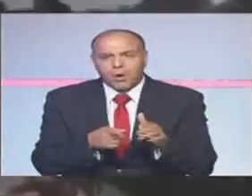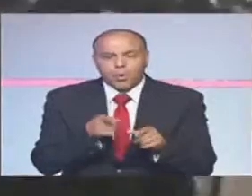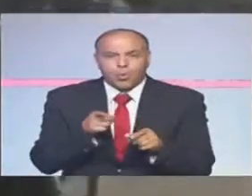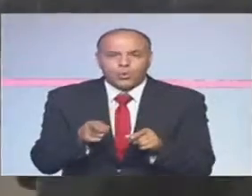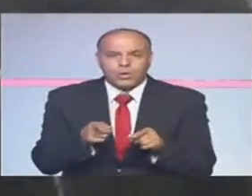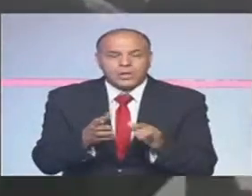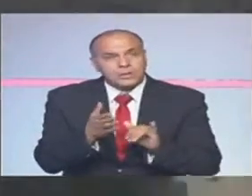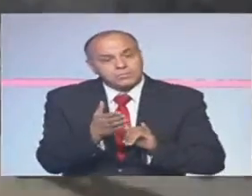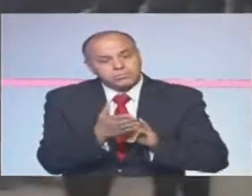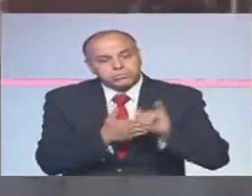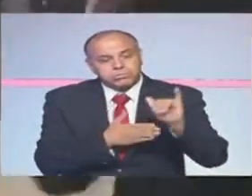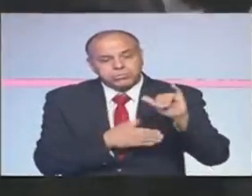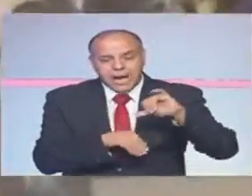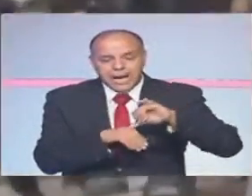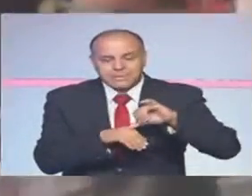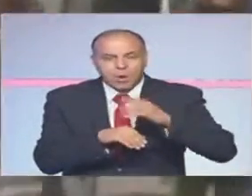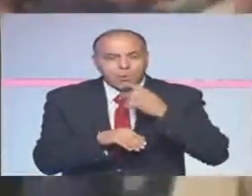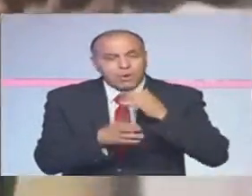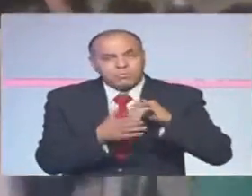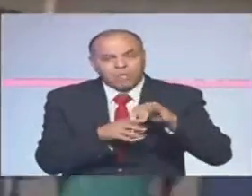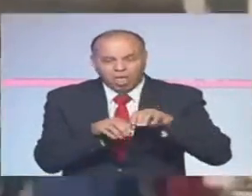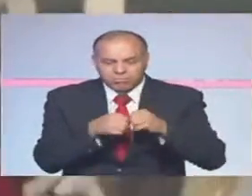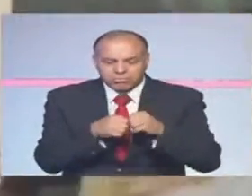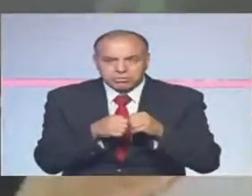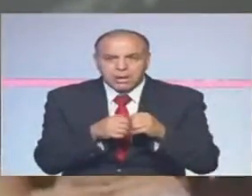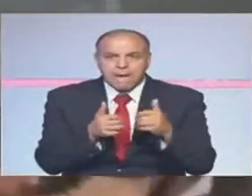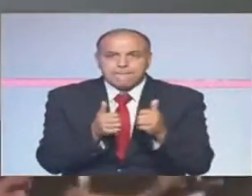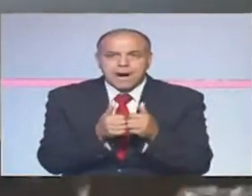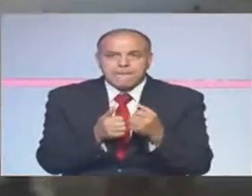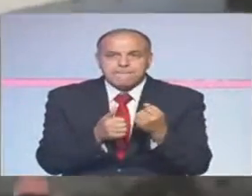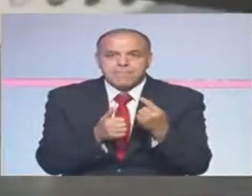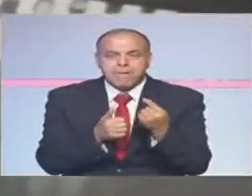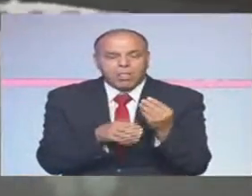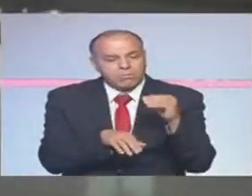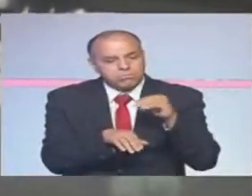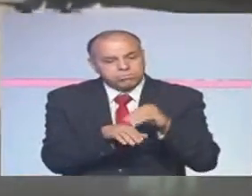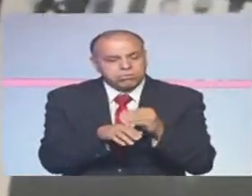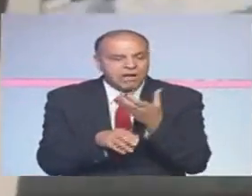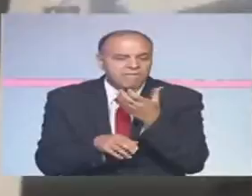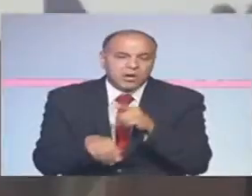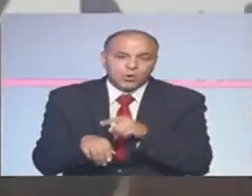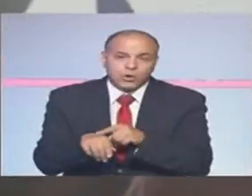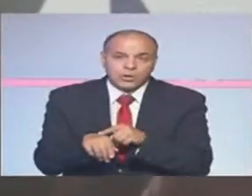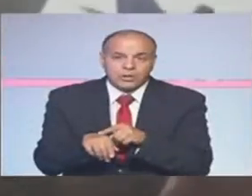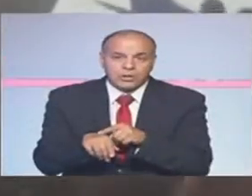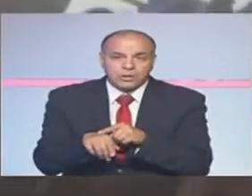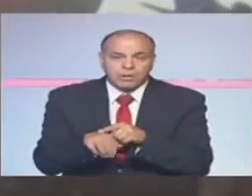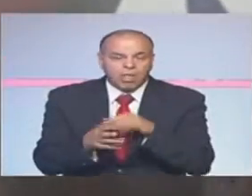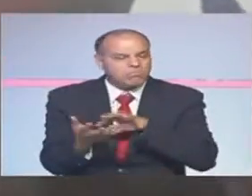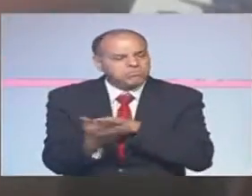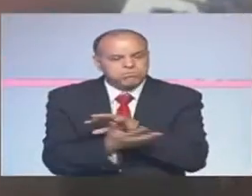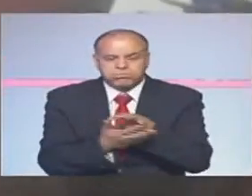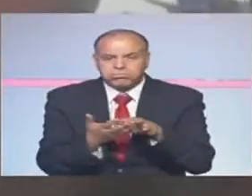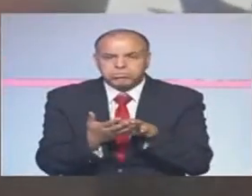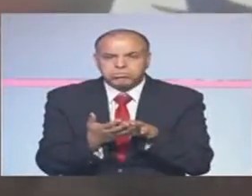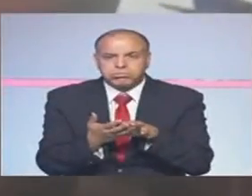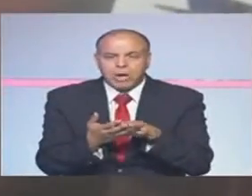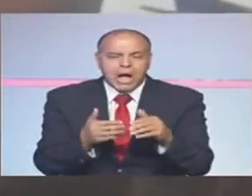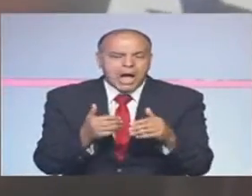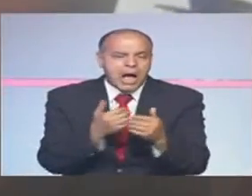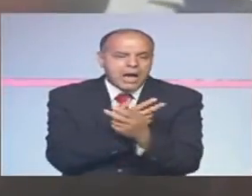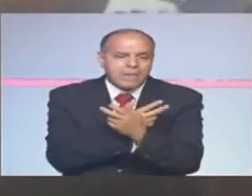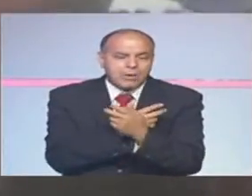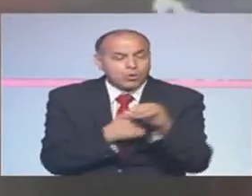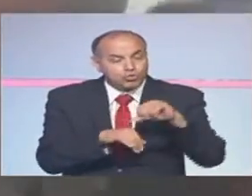اقلعت من مطار العاصمه كابل وهي محاطه مئات المدنيين الافغان و ستفوز سيطره حركه طالبان